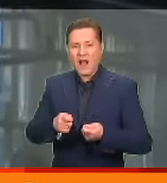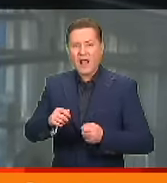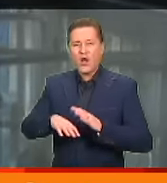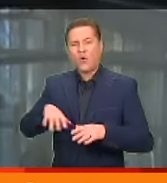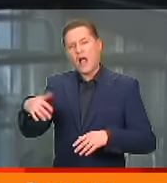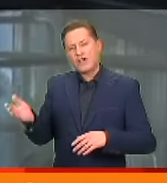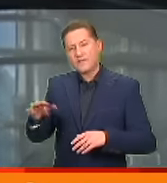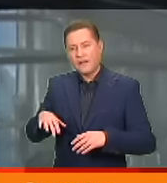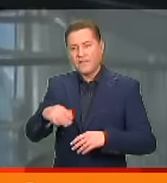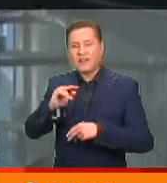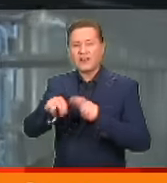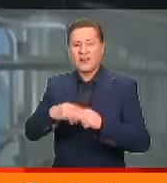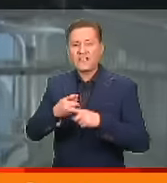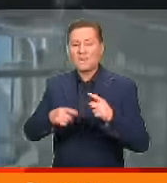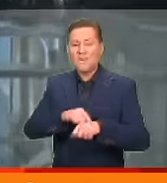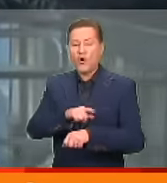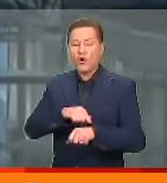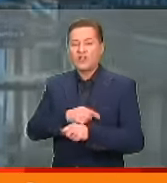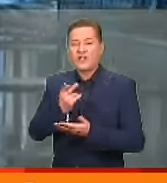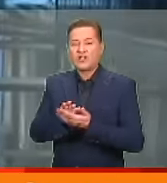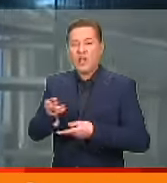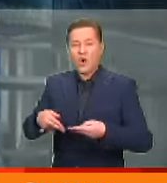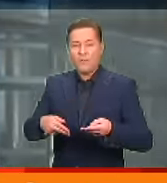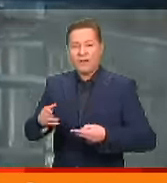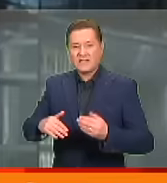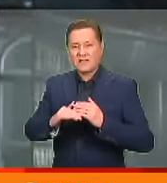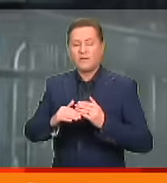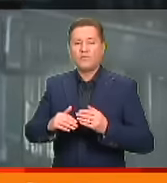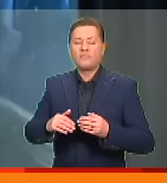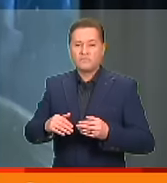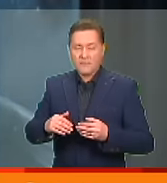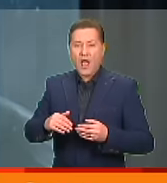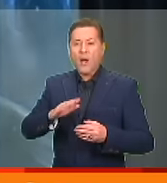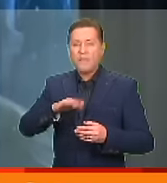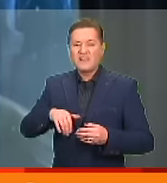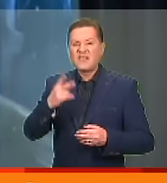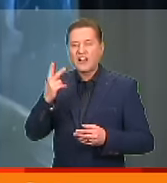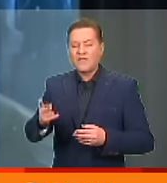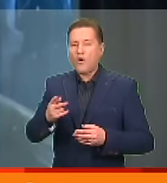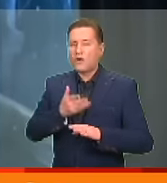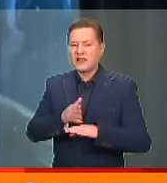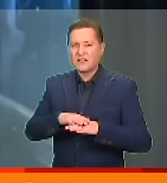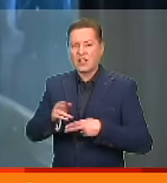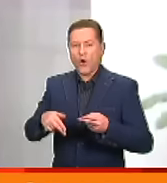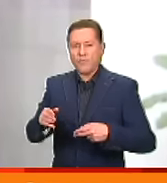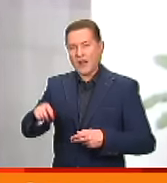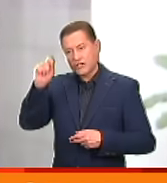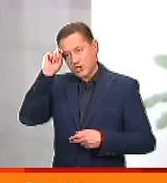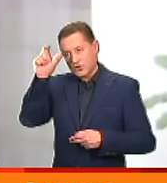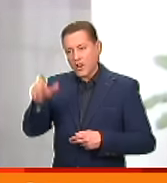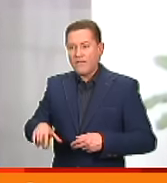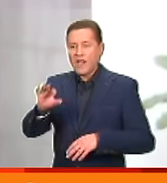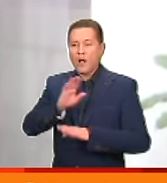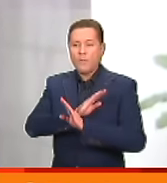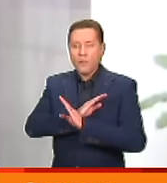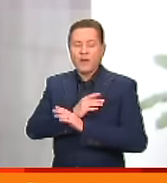За півгодини він вже лежав на операційному столі. Та, на жаль, після двох надскладних операцій чоловік помер. Хворий